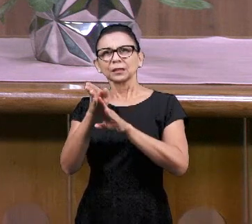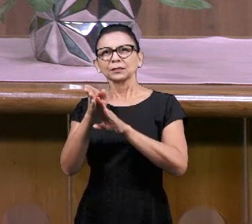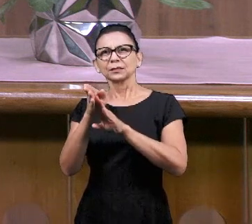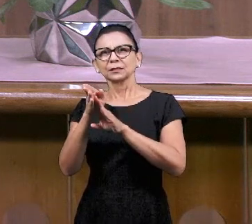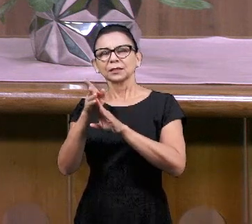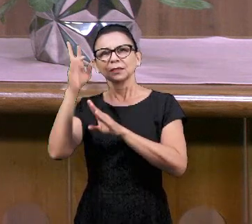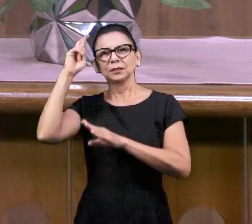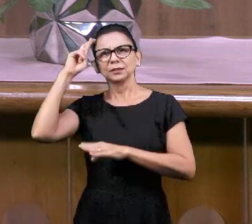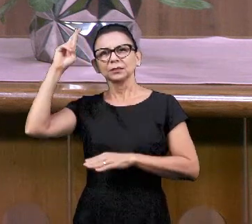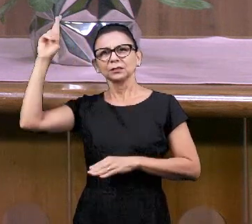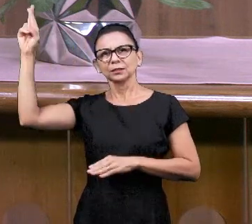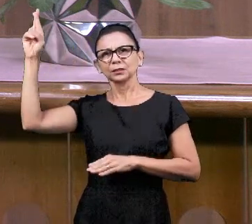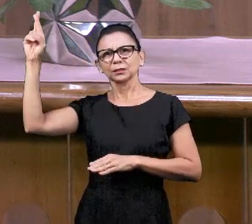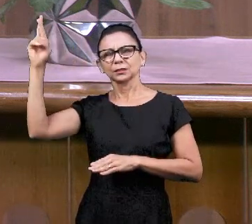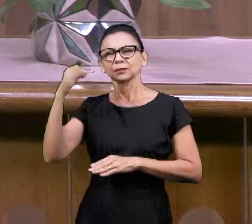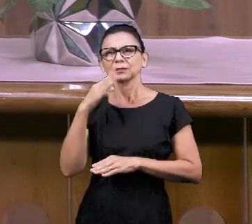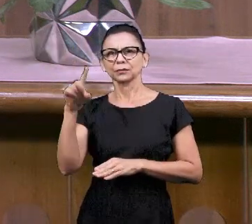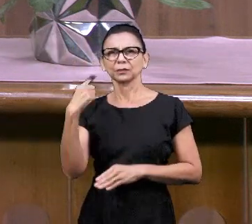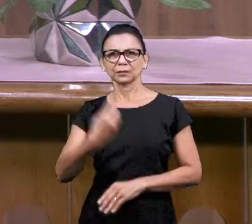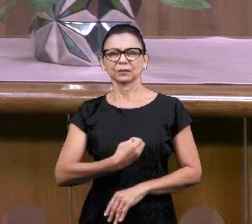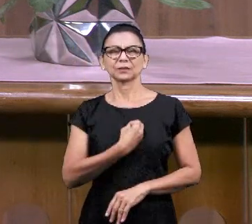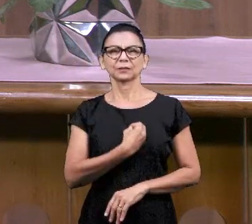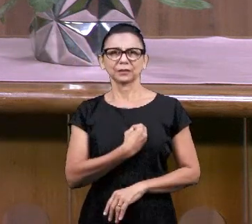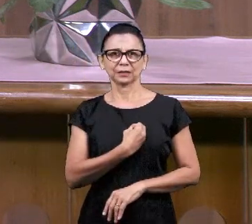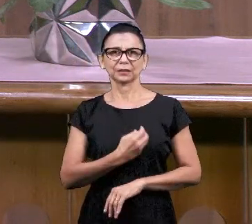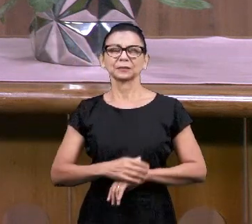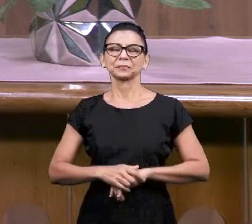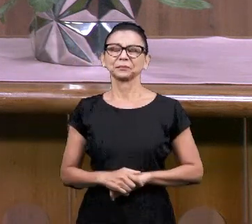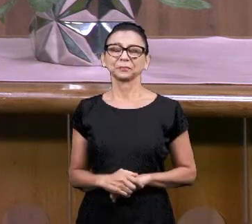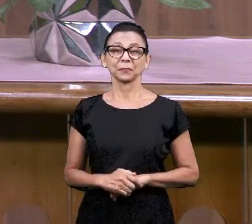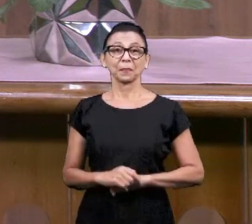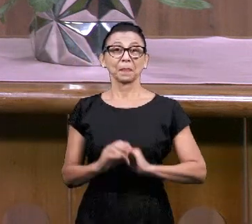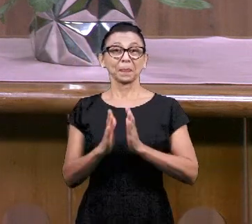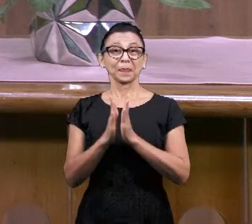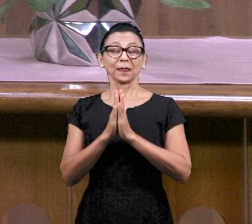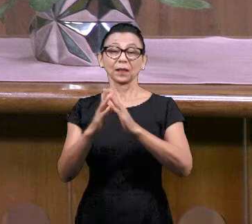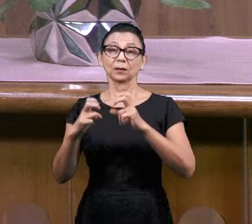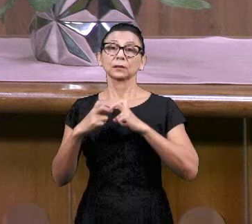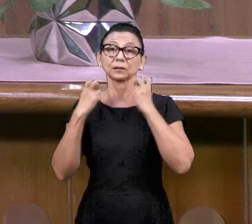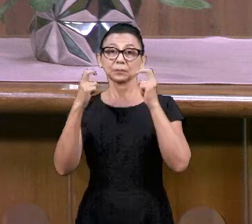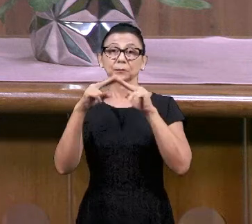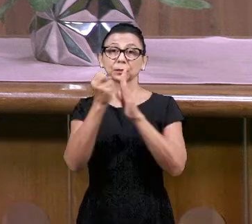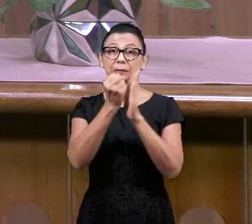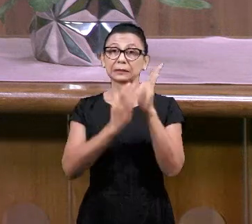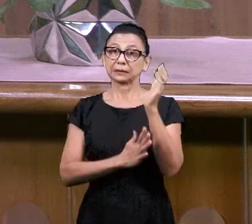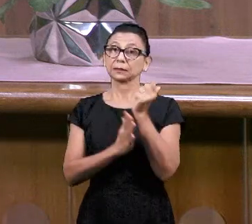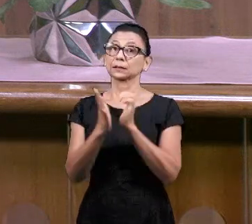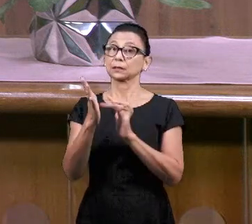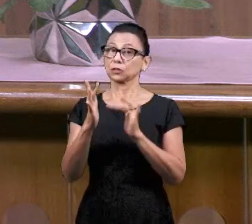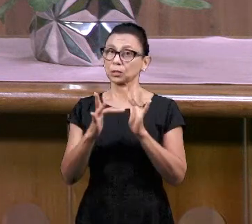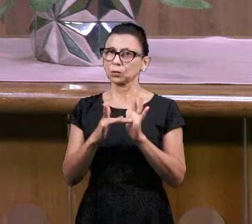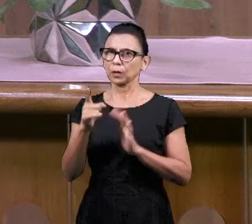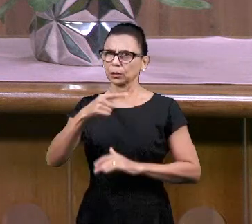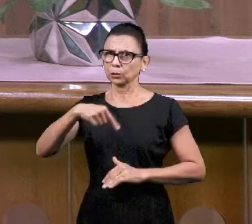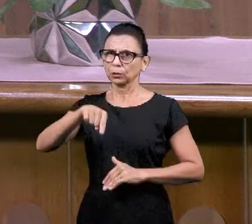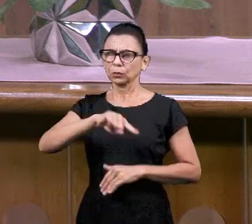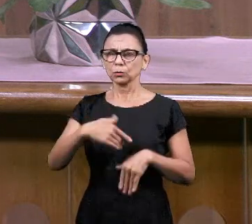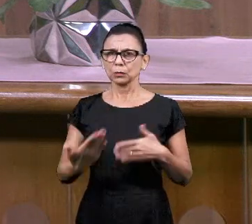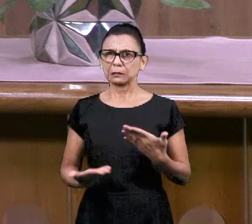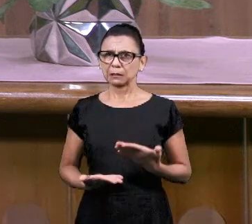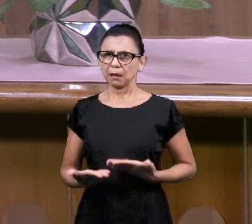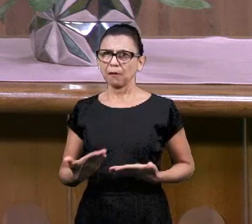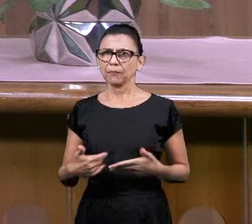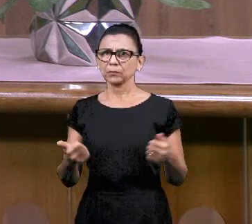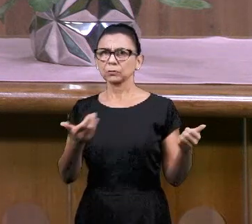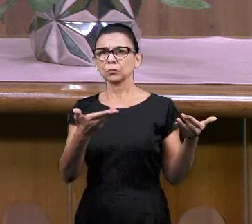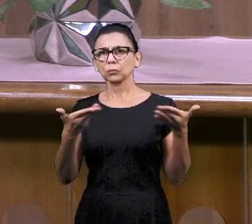Nous allons commencer l'école biblique dominicale par la prière. Nous allons prier par le sang de Jésus. Les membres de l'Église, nos frères et sœurs, j'invite à se mettre